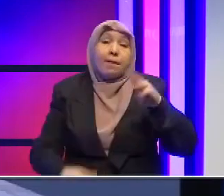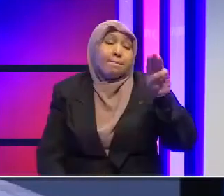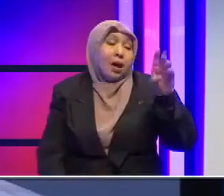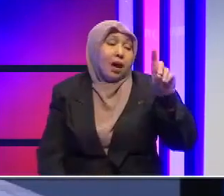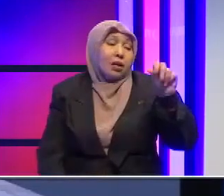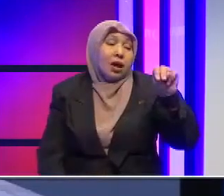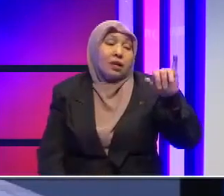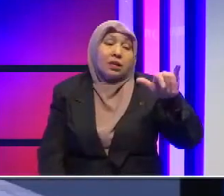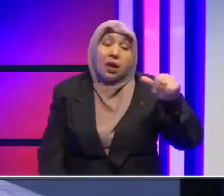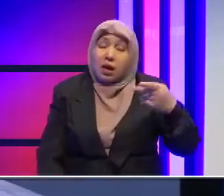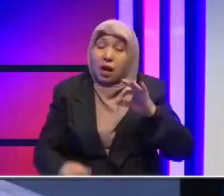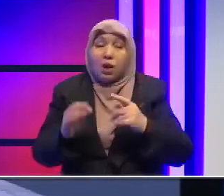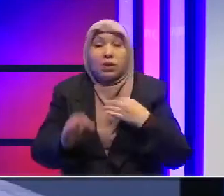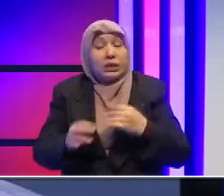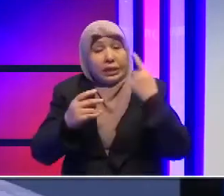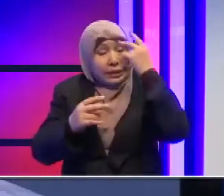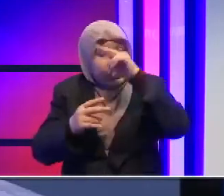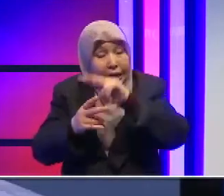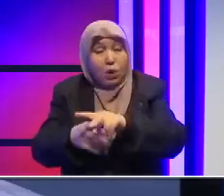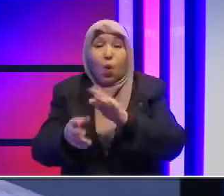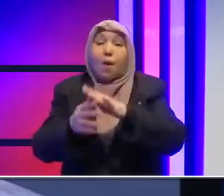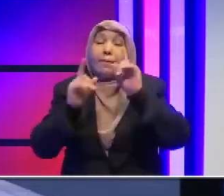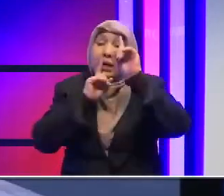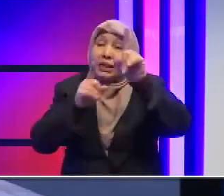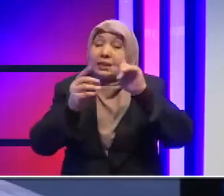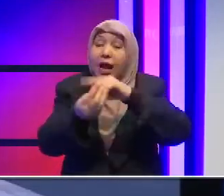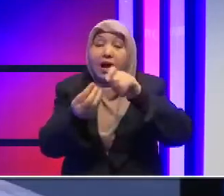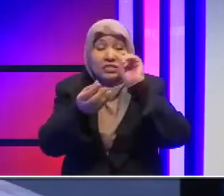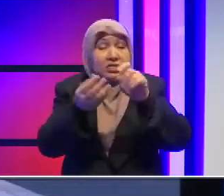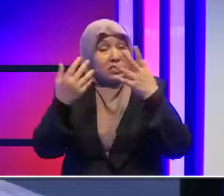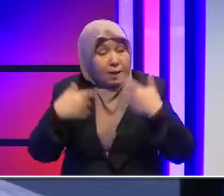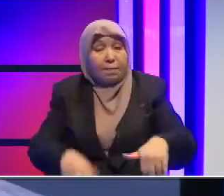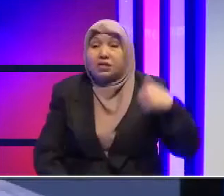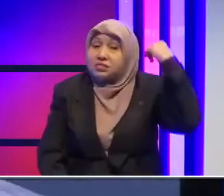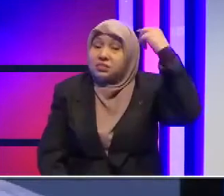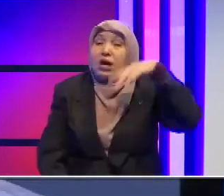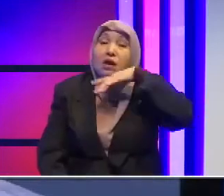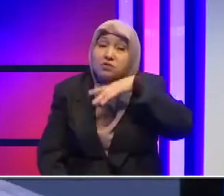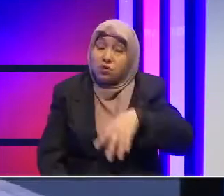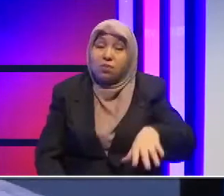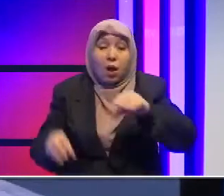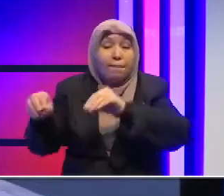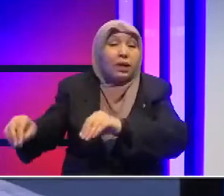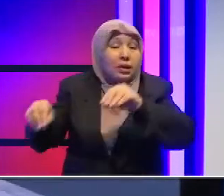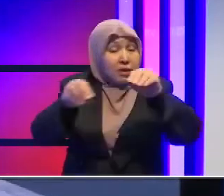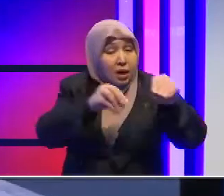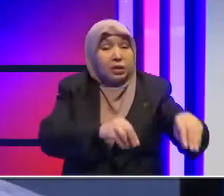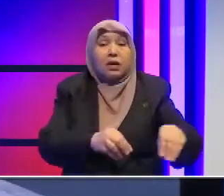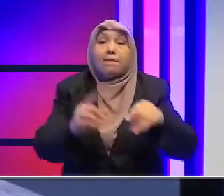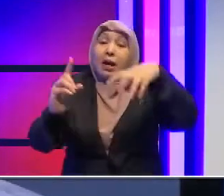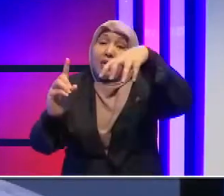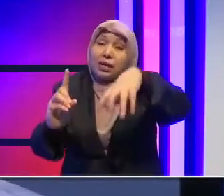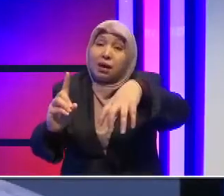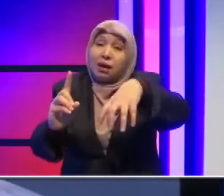Madaniyah. Kalau kita lihat, perintah haji inilah perintah yang datang selepas Nabi sallallahu alaihi wasallam berhijrah ke bumi Madinah